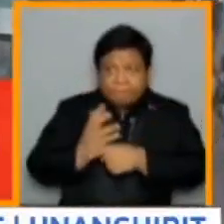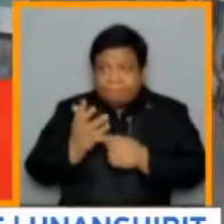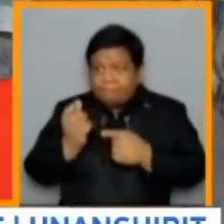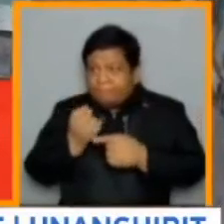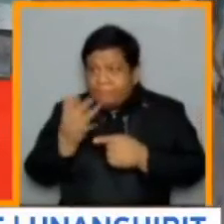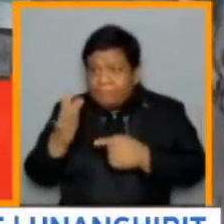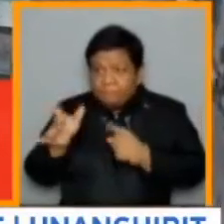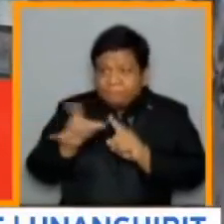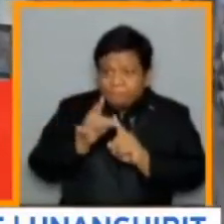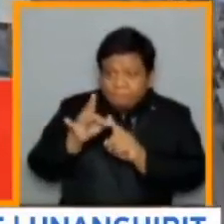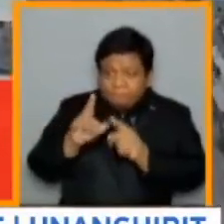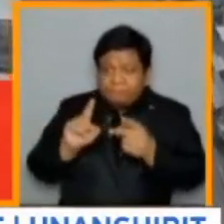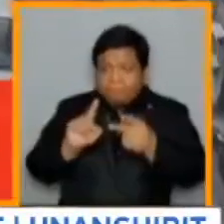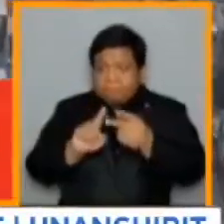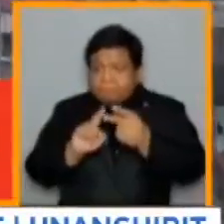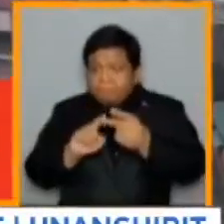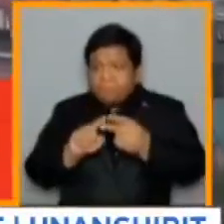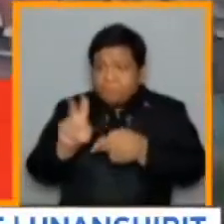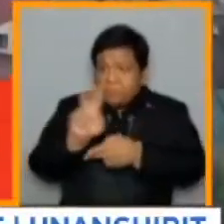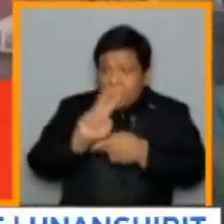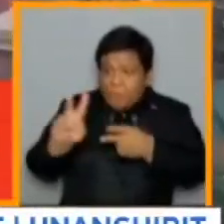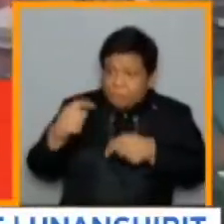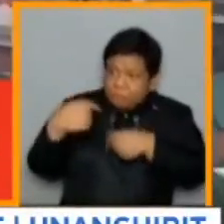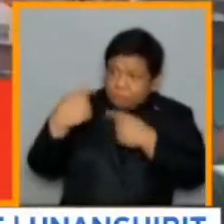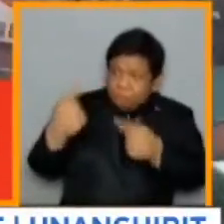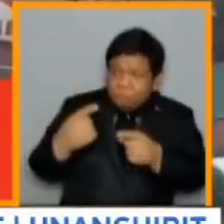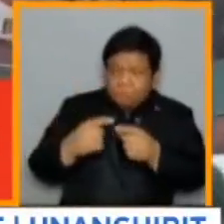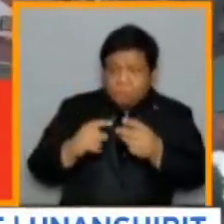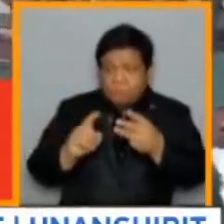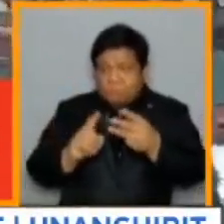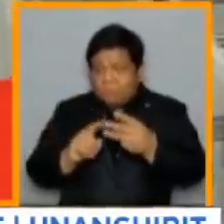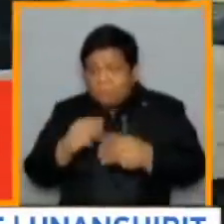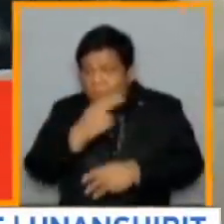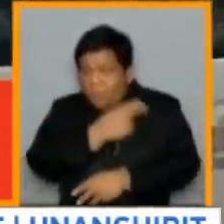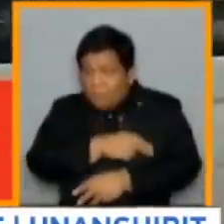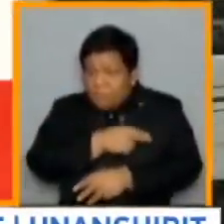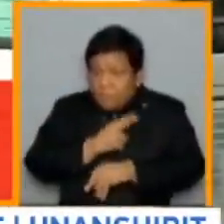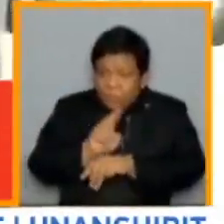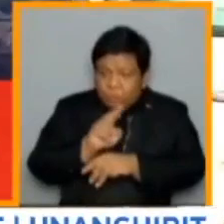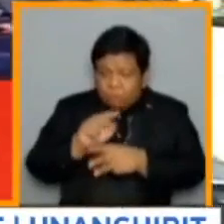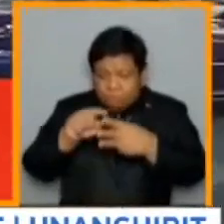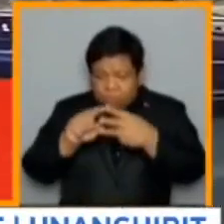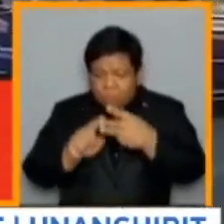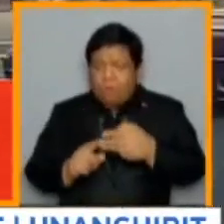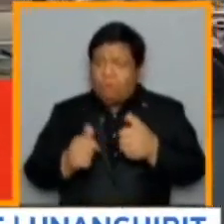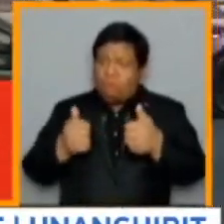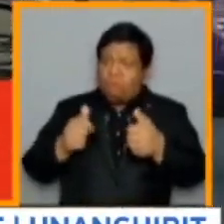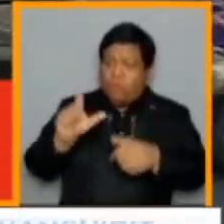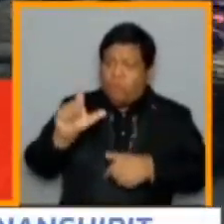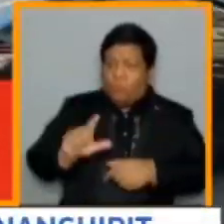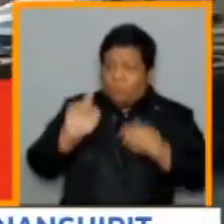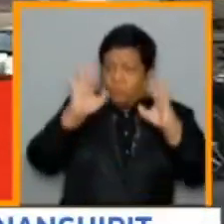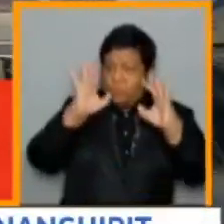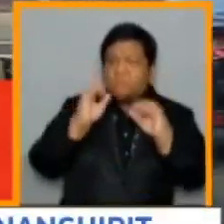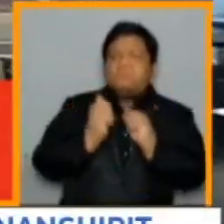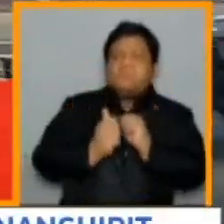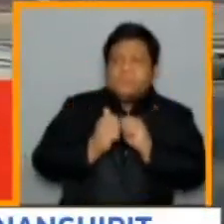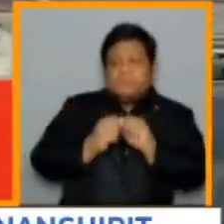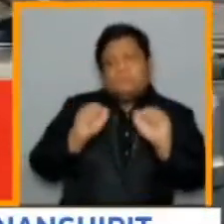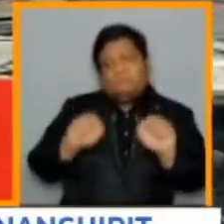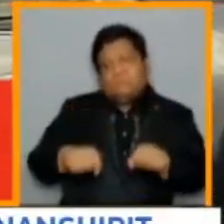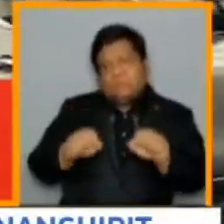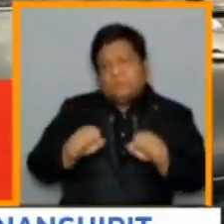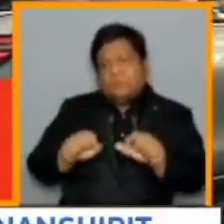rate, nasa low risk na lahat yan. So pwede talaga mag-alert level 1 ang NCR. At para mag-qualify, kailangan din yung